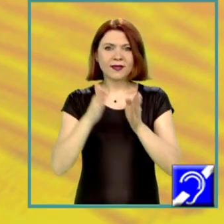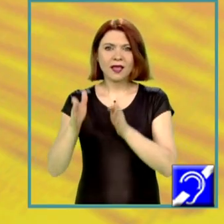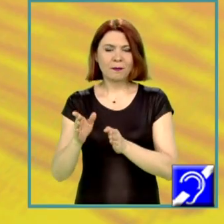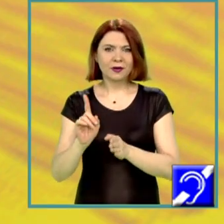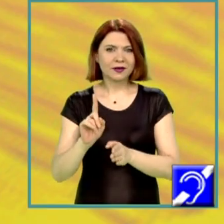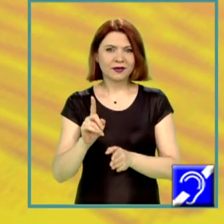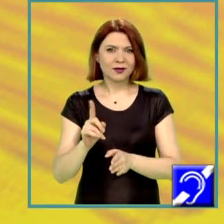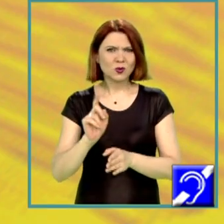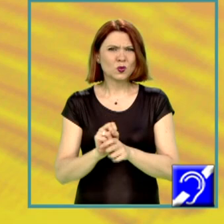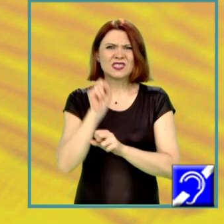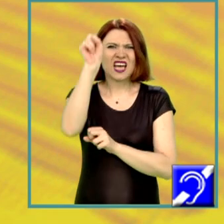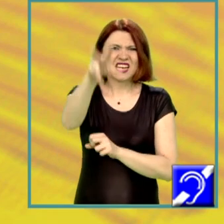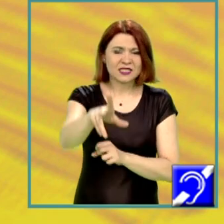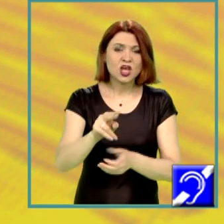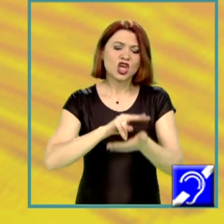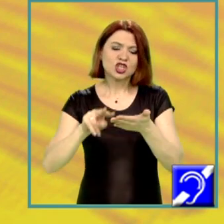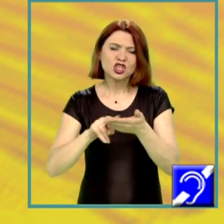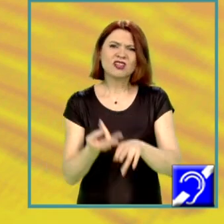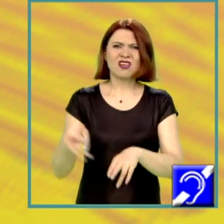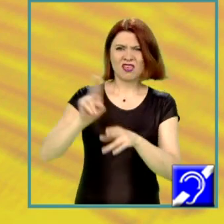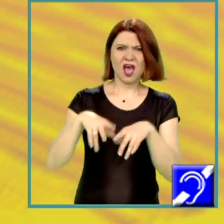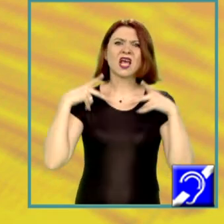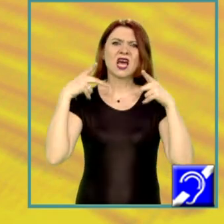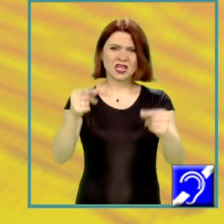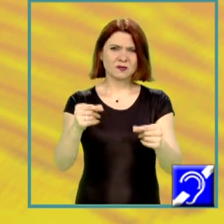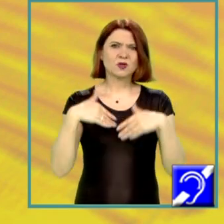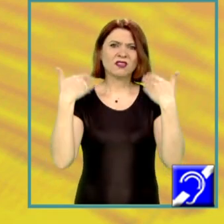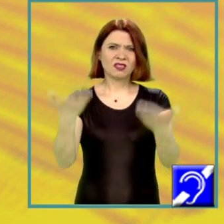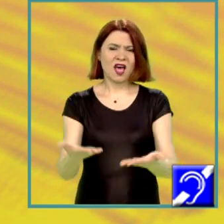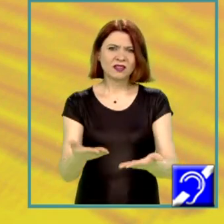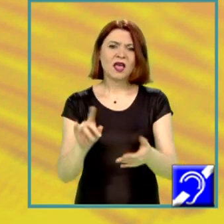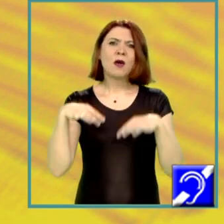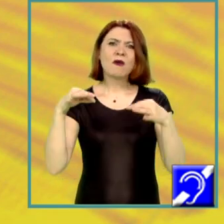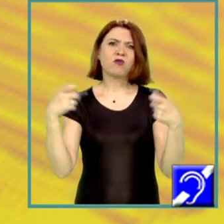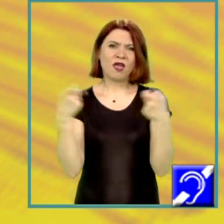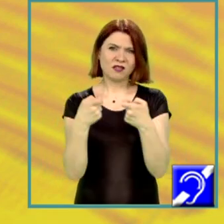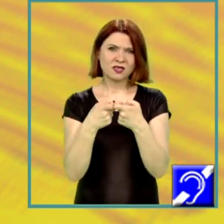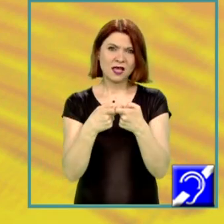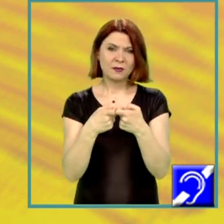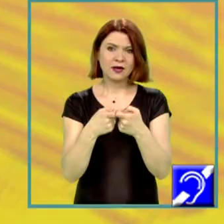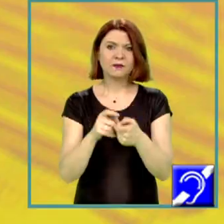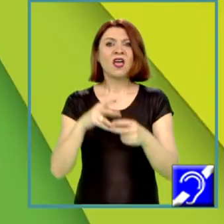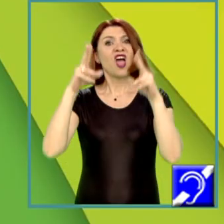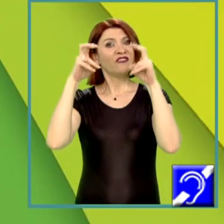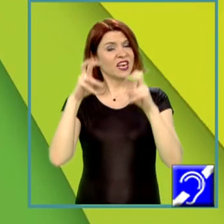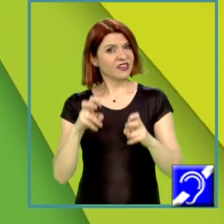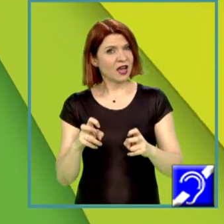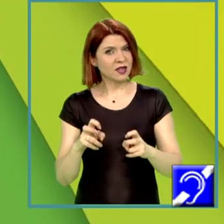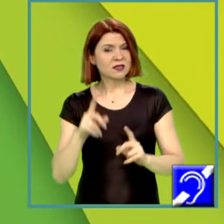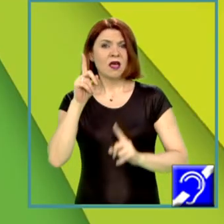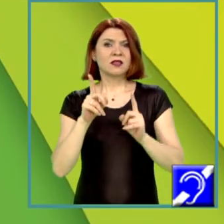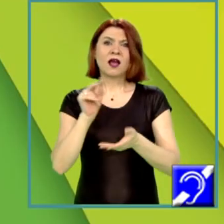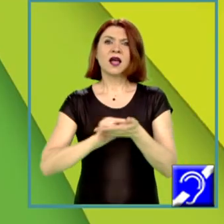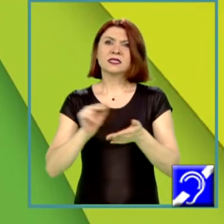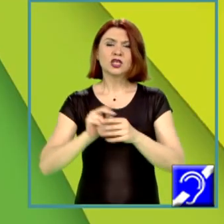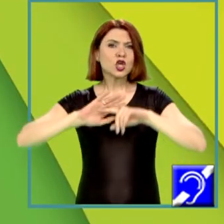o săriți Recitiți răspunsurile date la cerințe de pe foaia de examen Verificați dacă